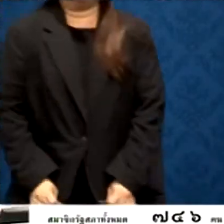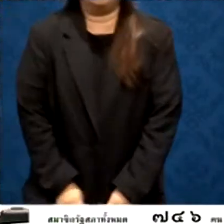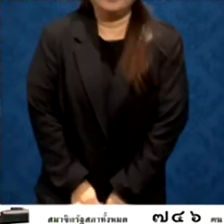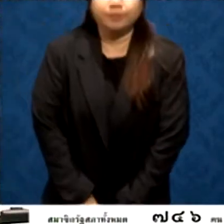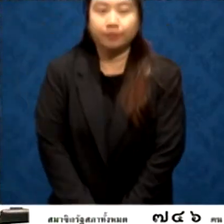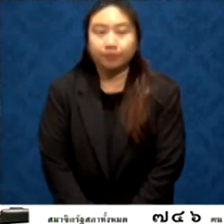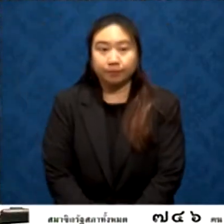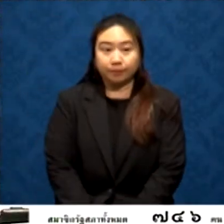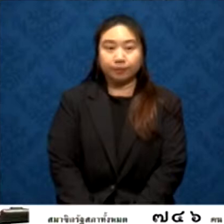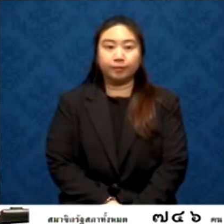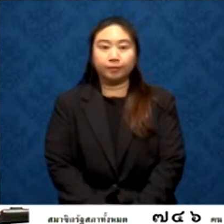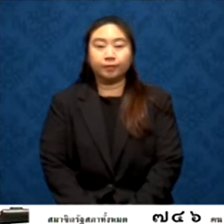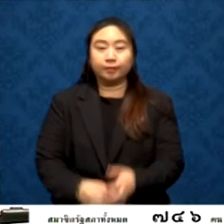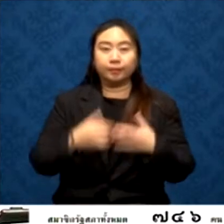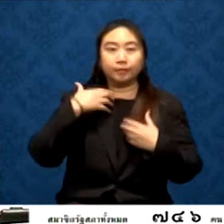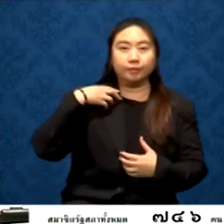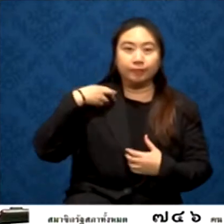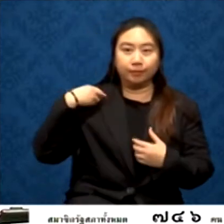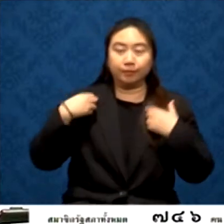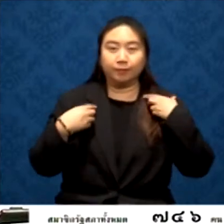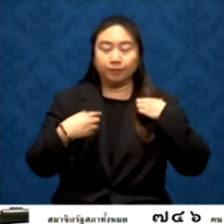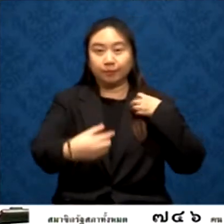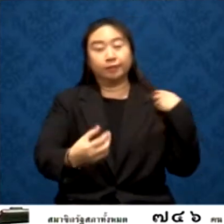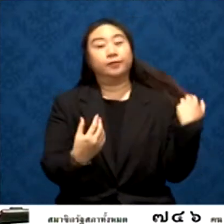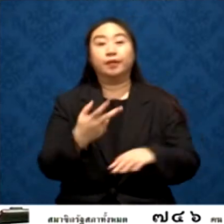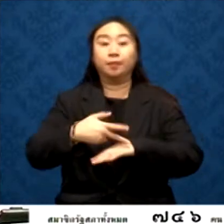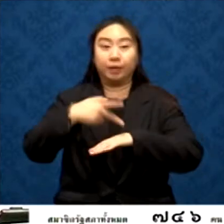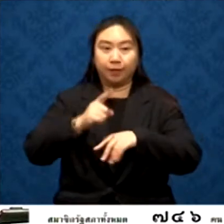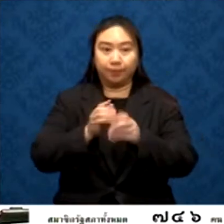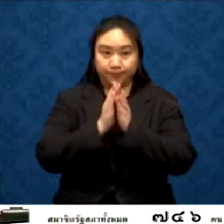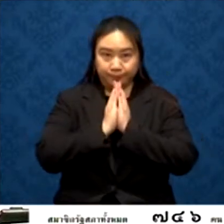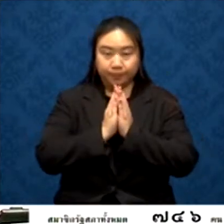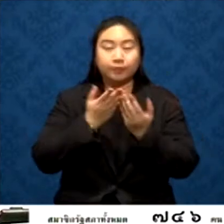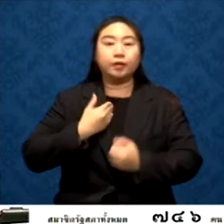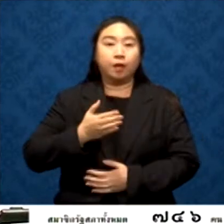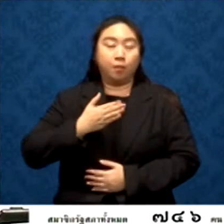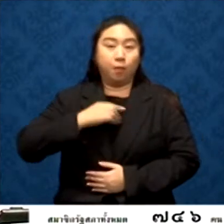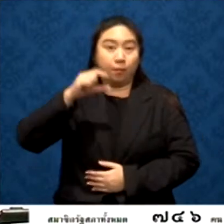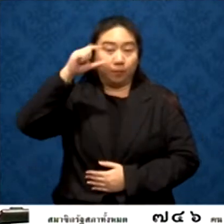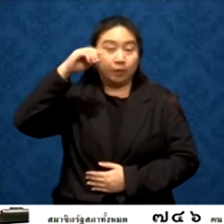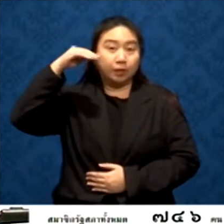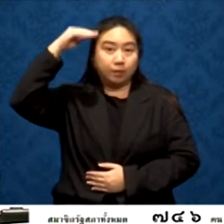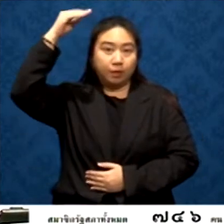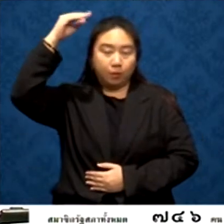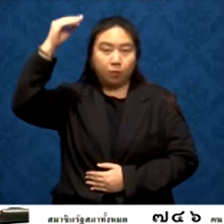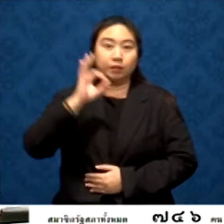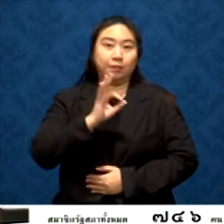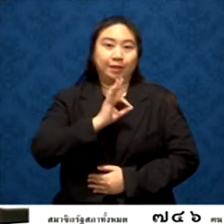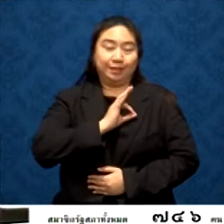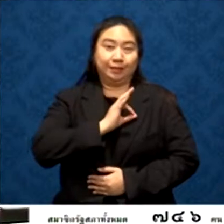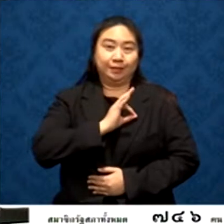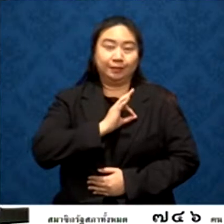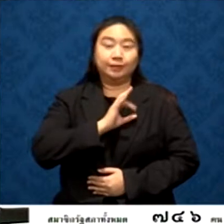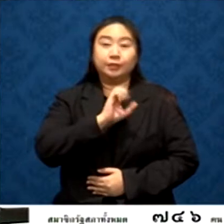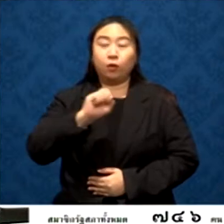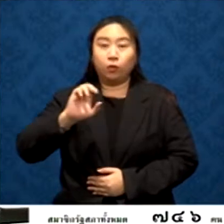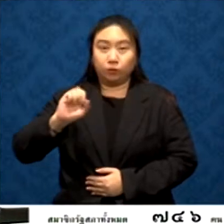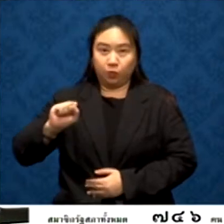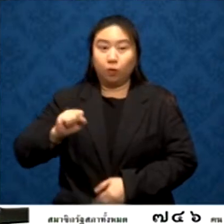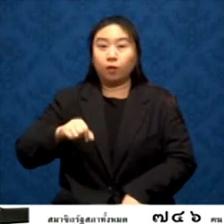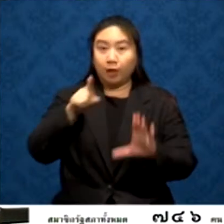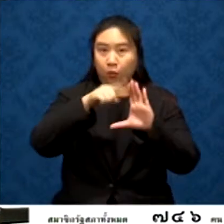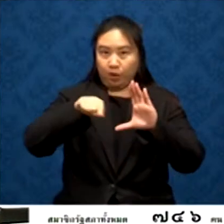เรียนท่านประธานผมรังสิมันโรมสมาชิกสภาผู้แทนราษฎรบัญชีรายชื่อก้าวไกลในฐานะสมาชิกรัฐสภ